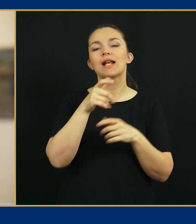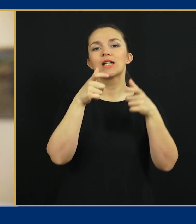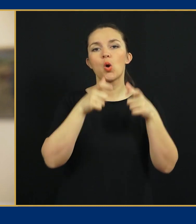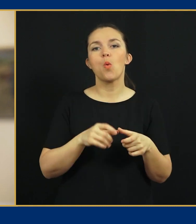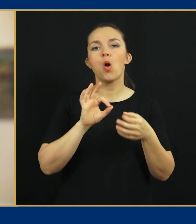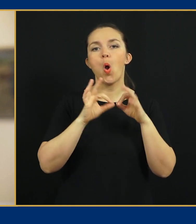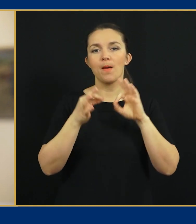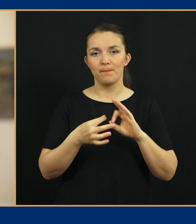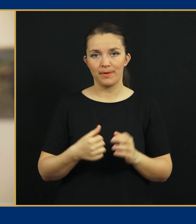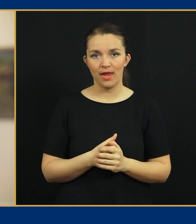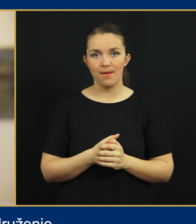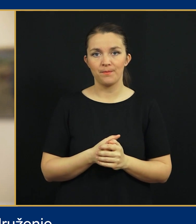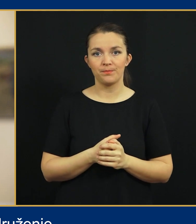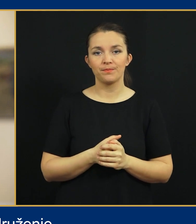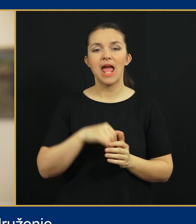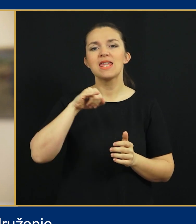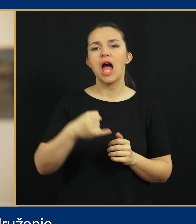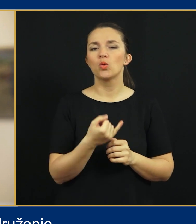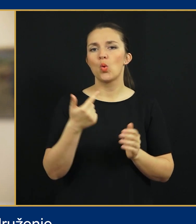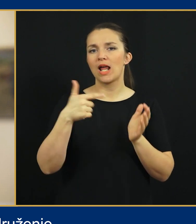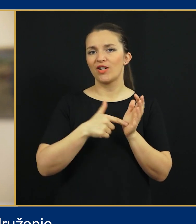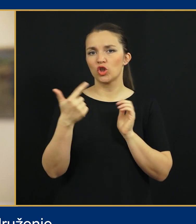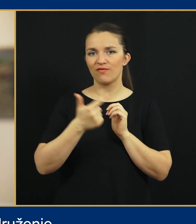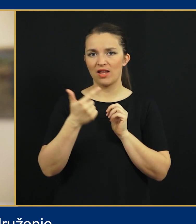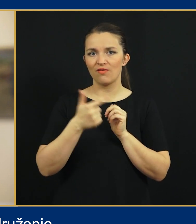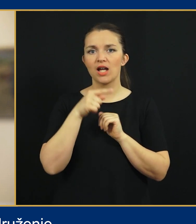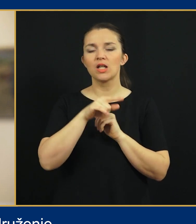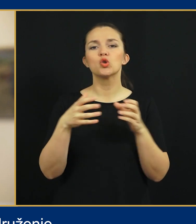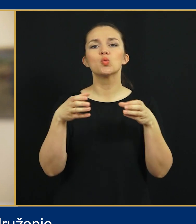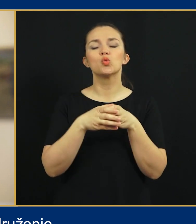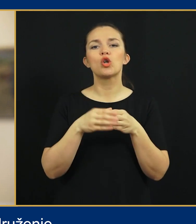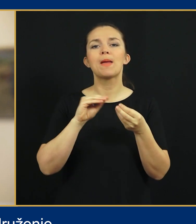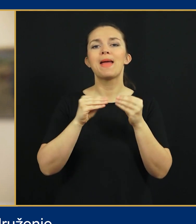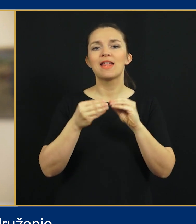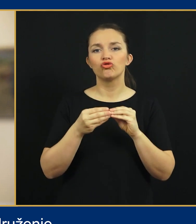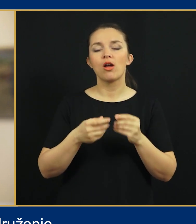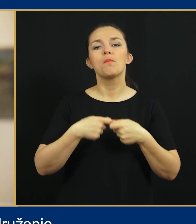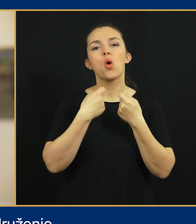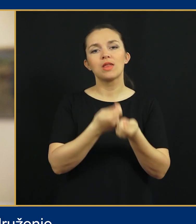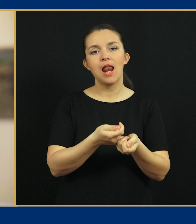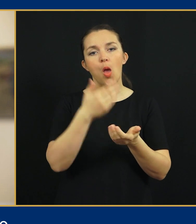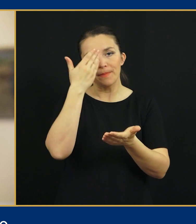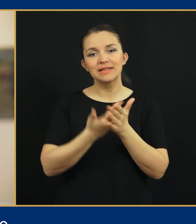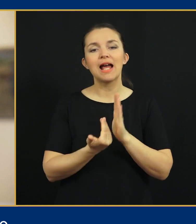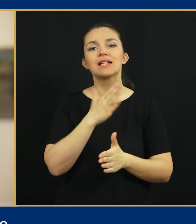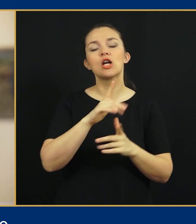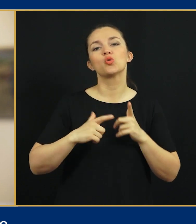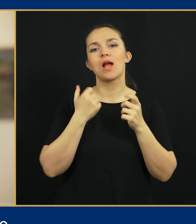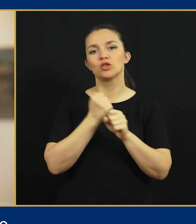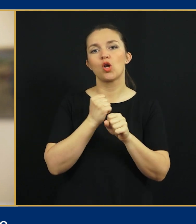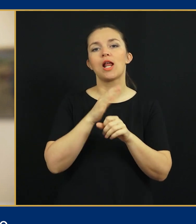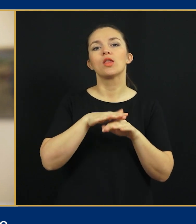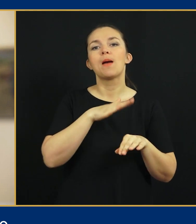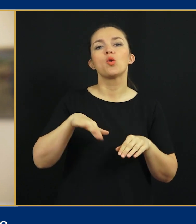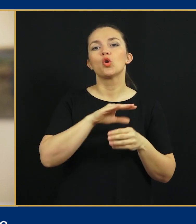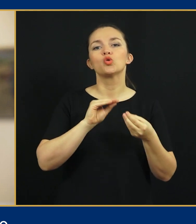kluba Olimpija. Januarja 2022 mu je združenje Menedžer podelilo priznanje za življenjsko delo na